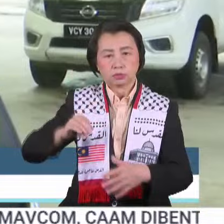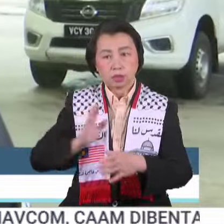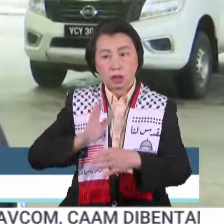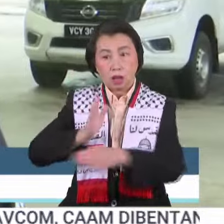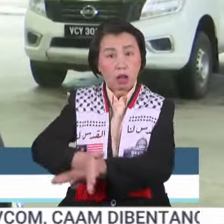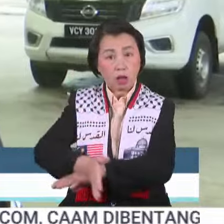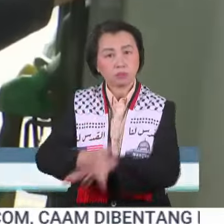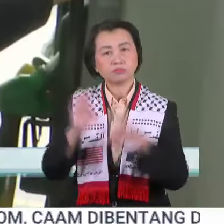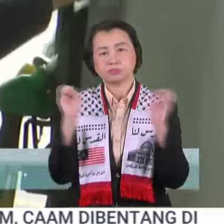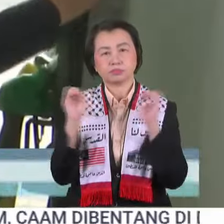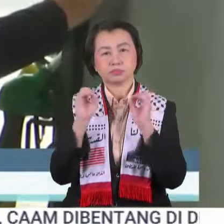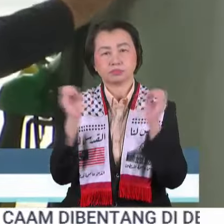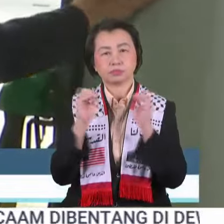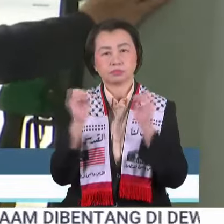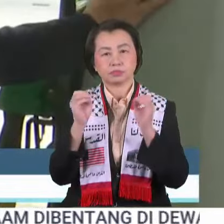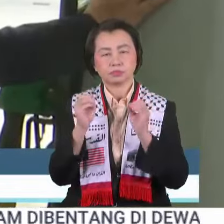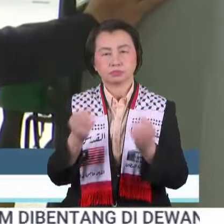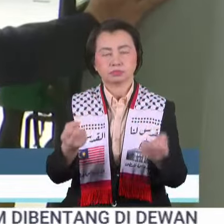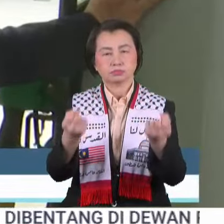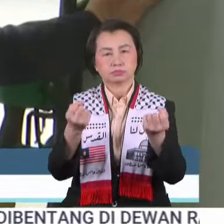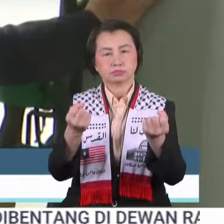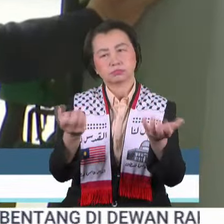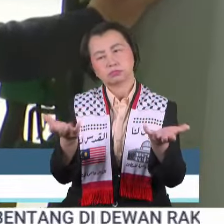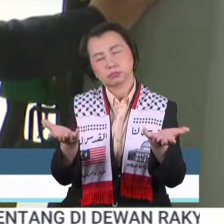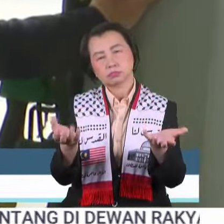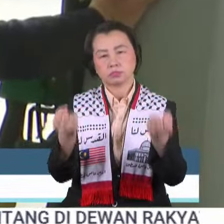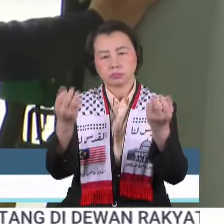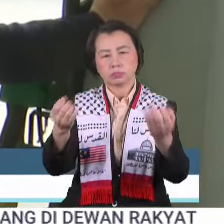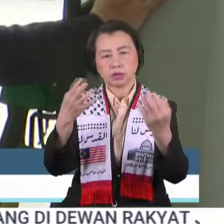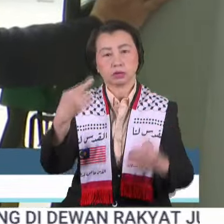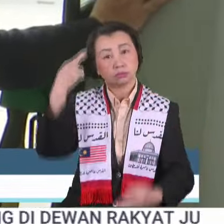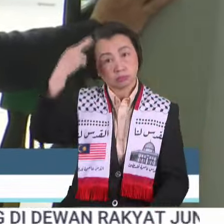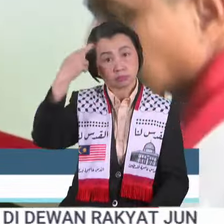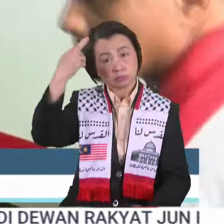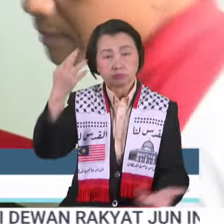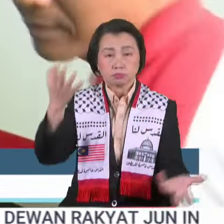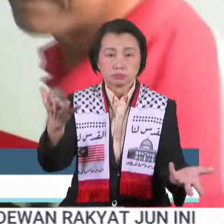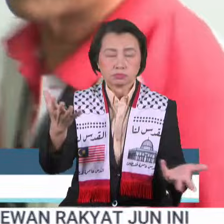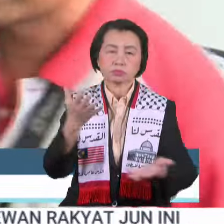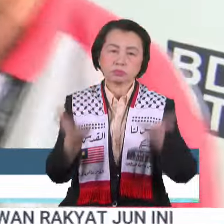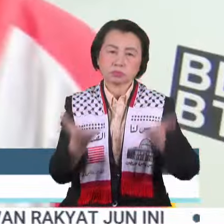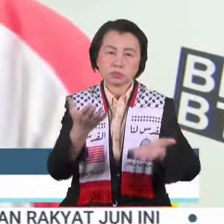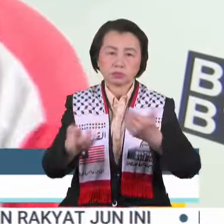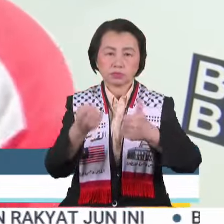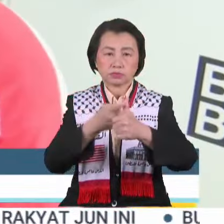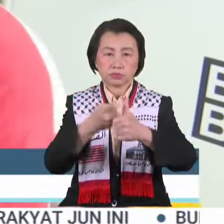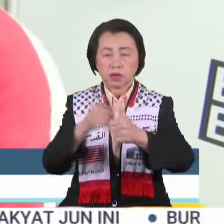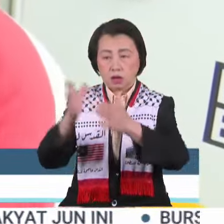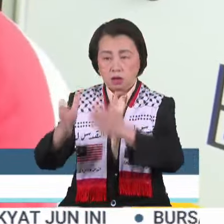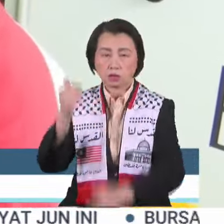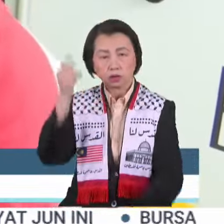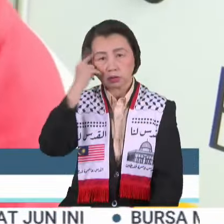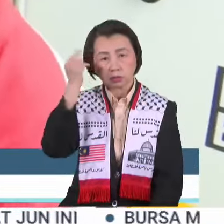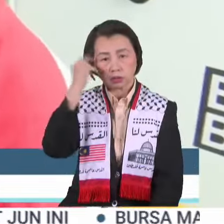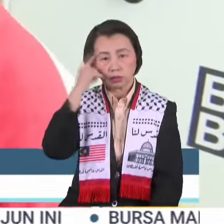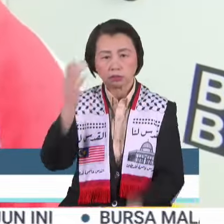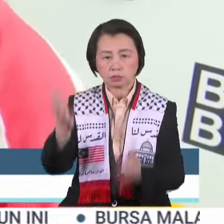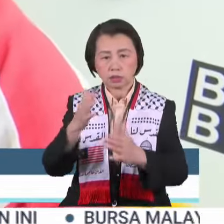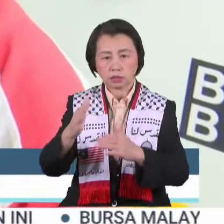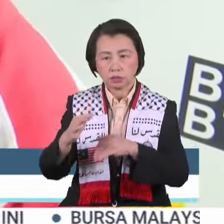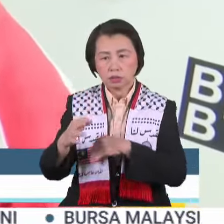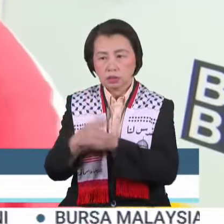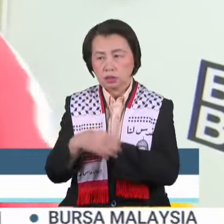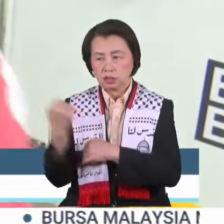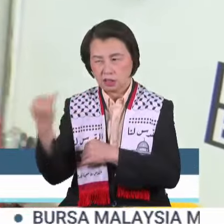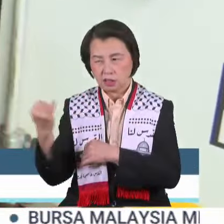pelanggaran. There's a lot of factor lah. Mungkin yang pertama sekali, orang pun tahu, saya ingat smuggler pun tahu yang